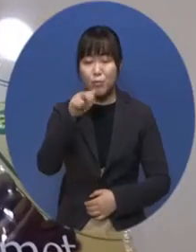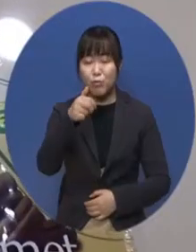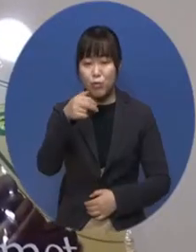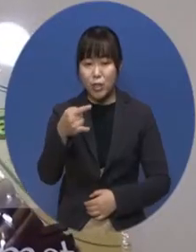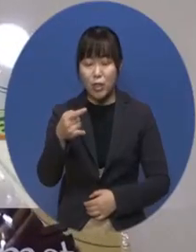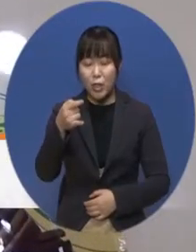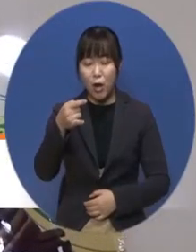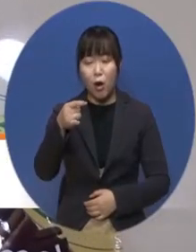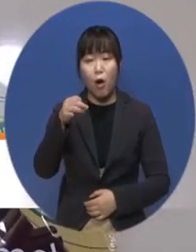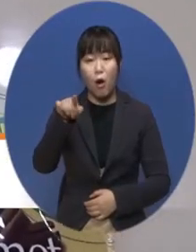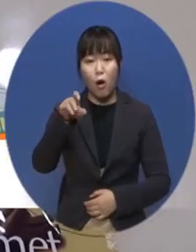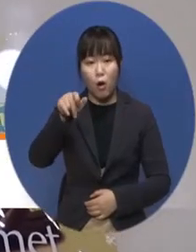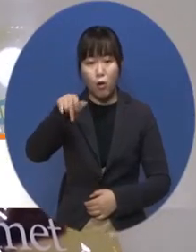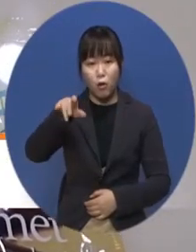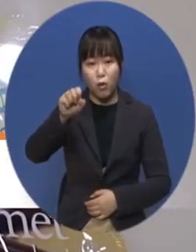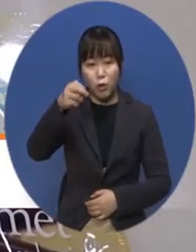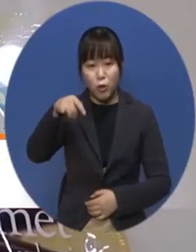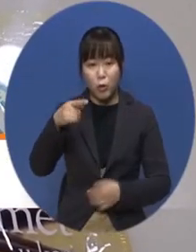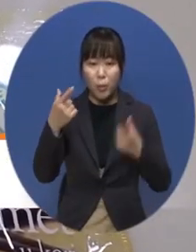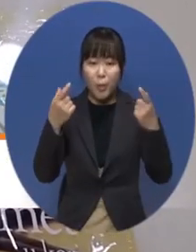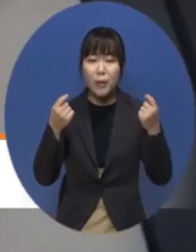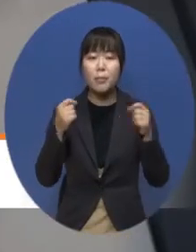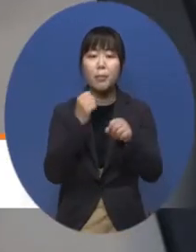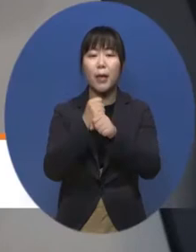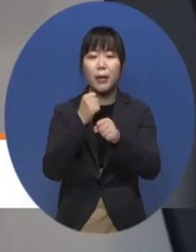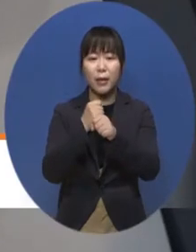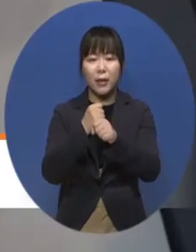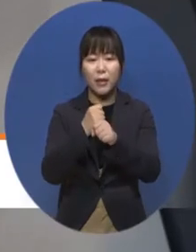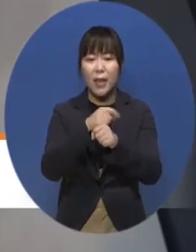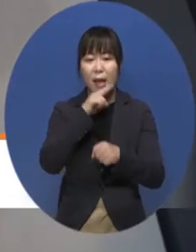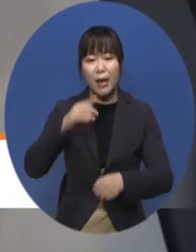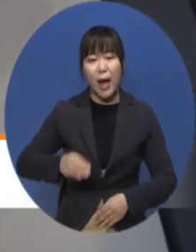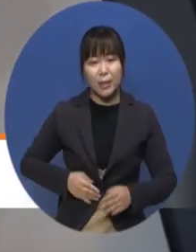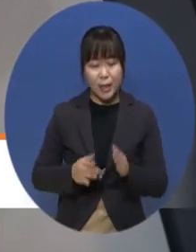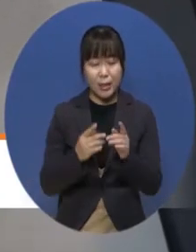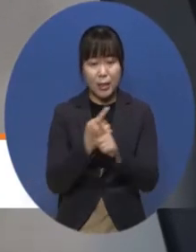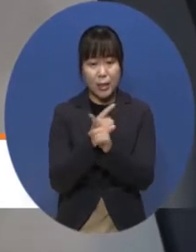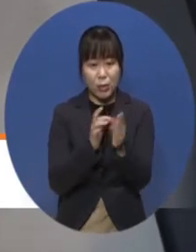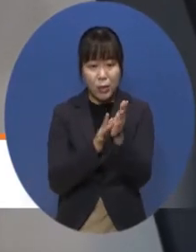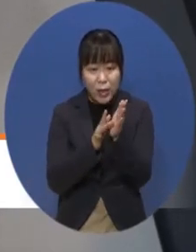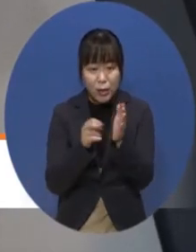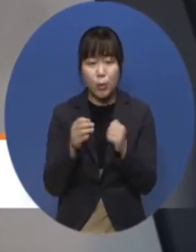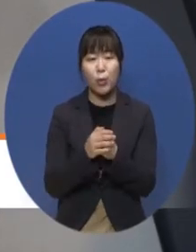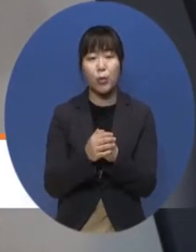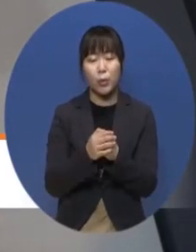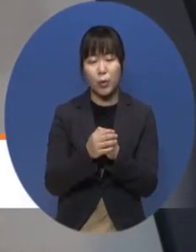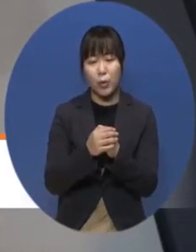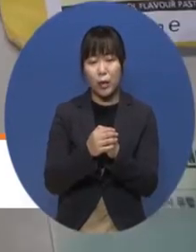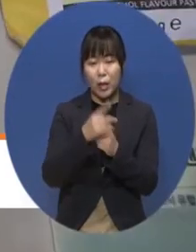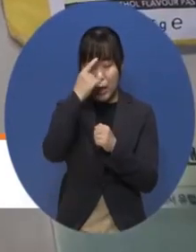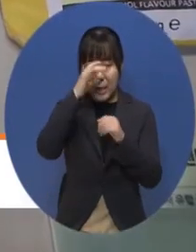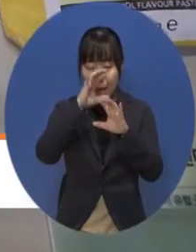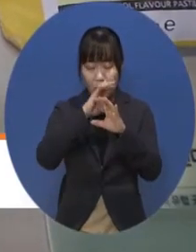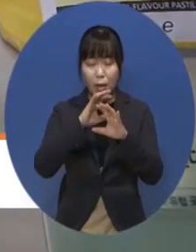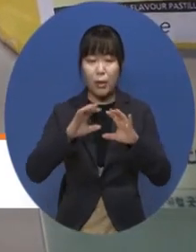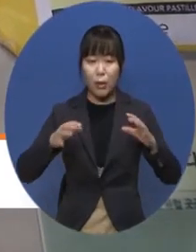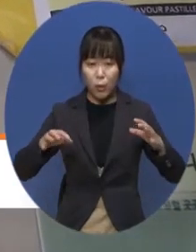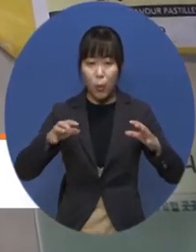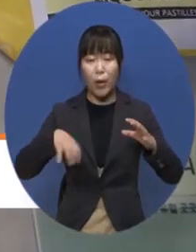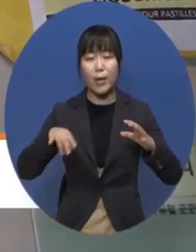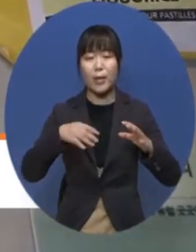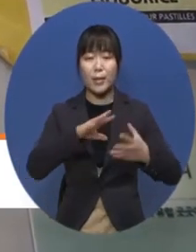한국, 크로아티아, 러시아의 간장질환 치료제, 인도의 심장약, 남아프리카